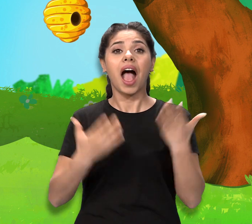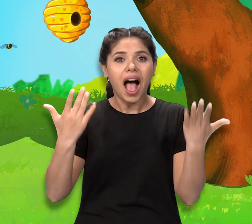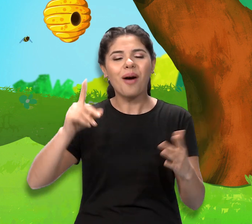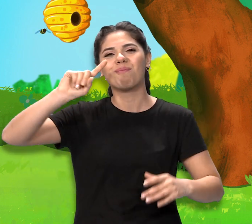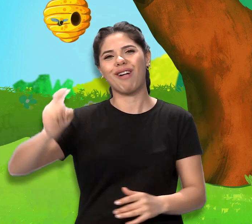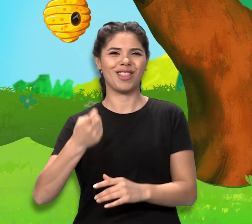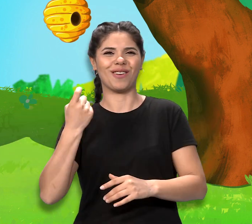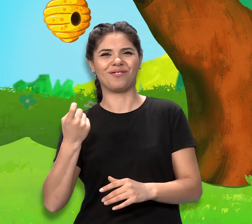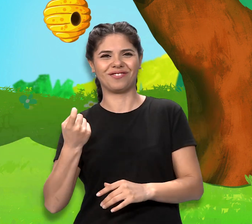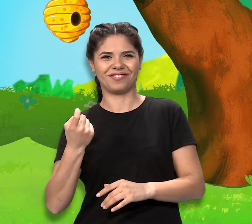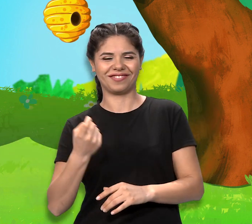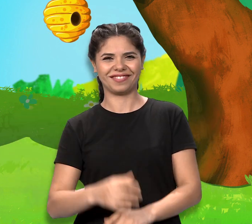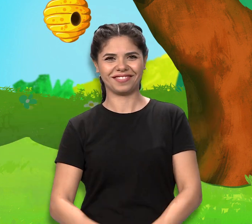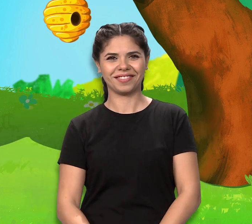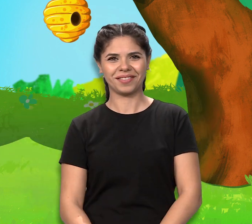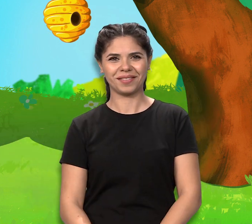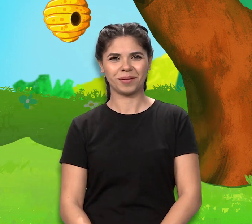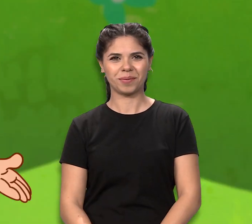Hah, buldum.